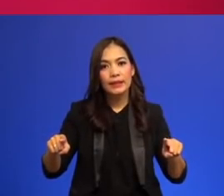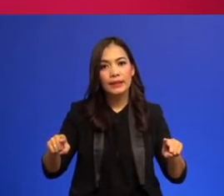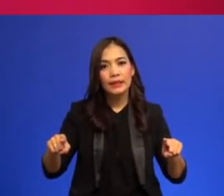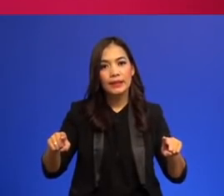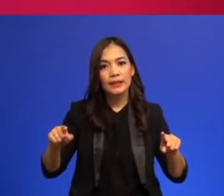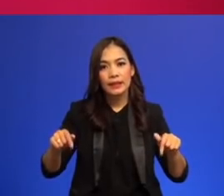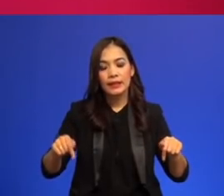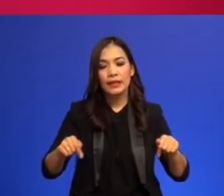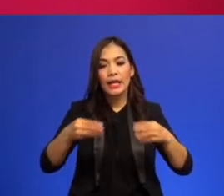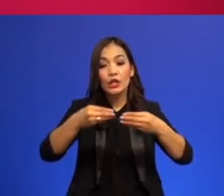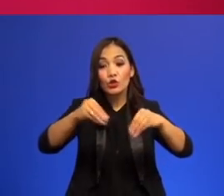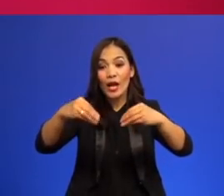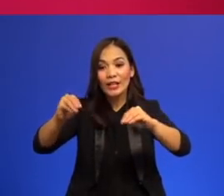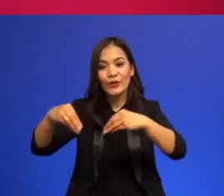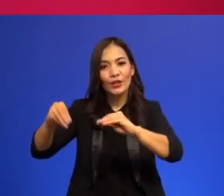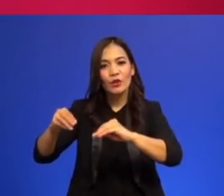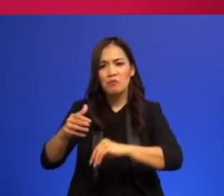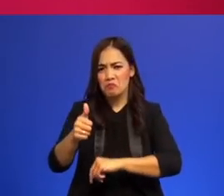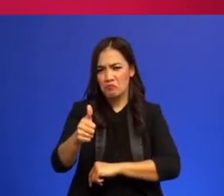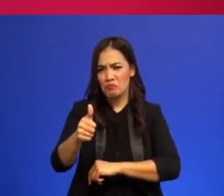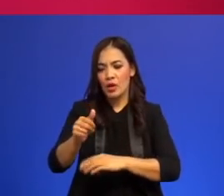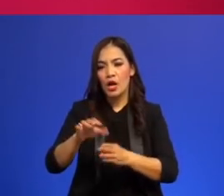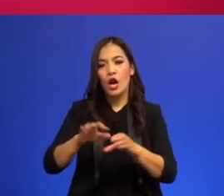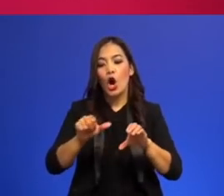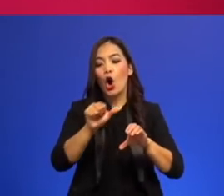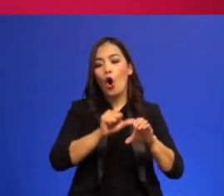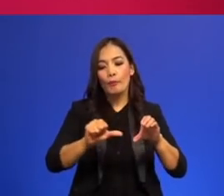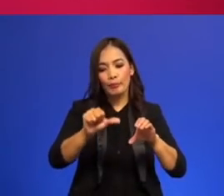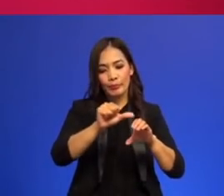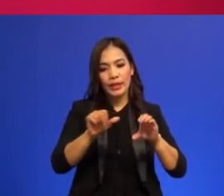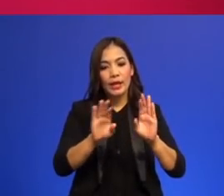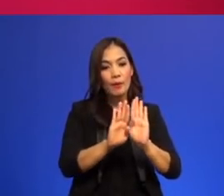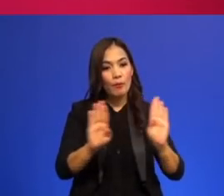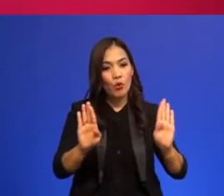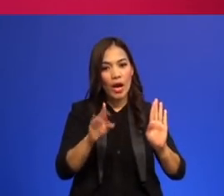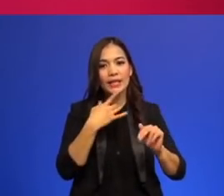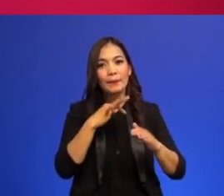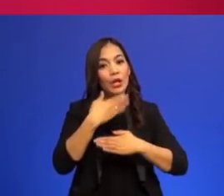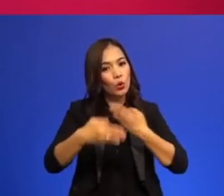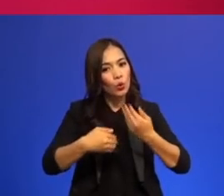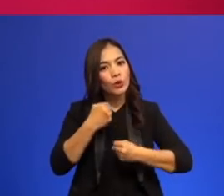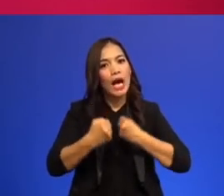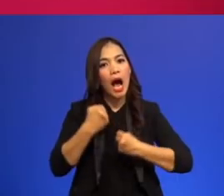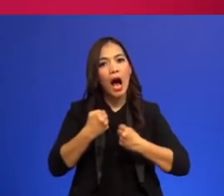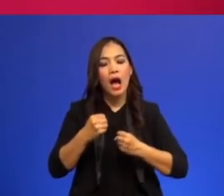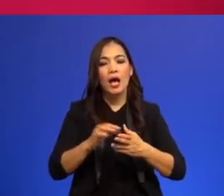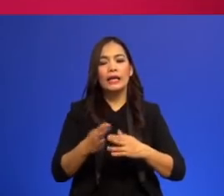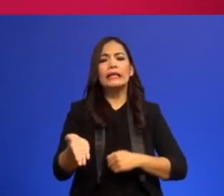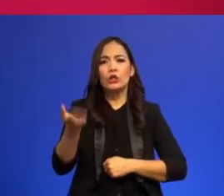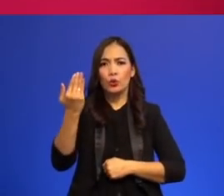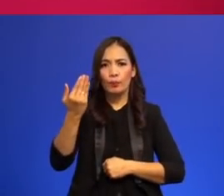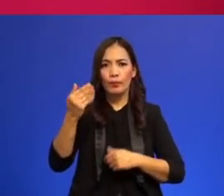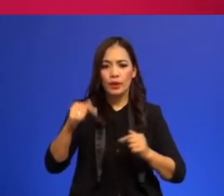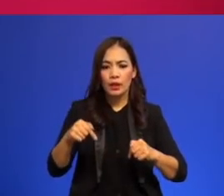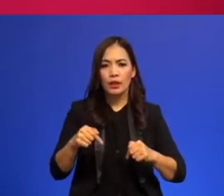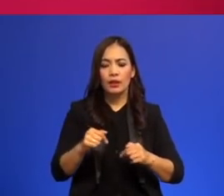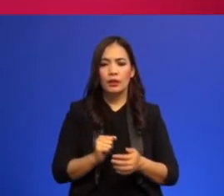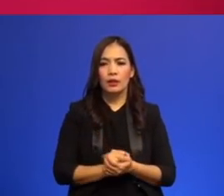di sini jual apa gitu. Kopi, buka apa. Tapi hidup, gak